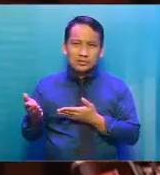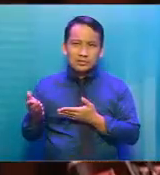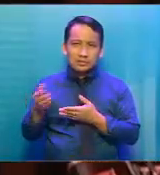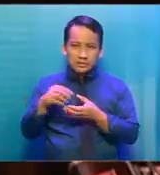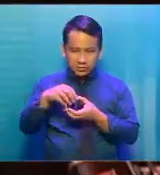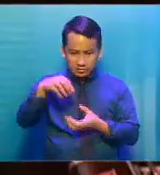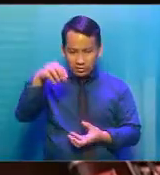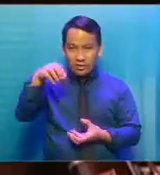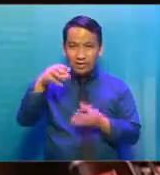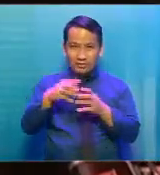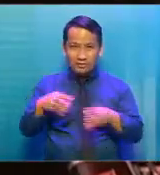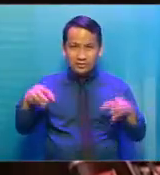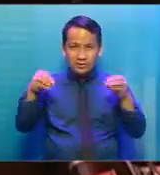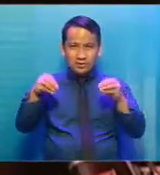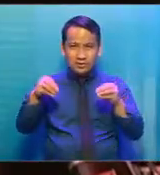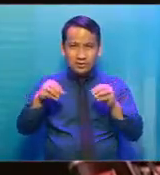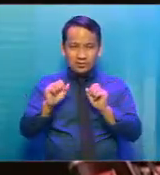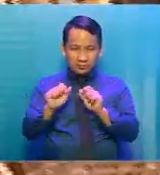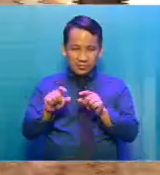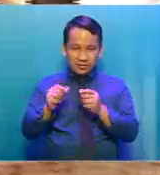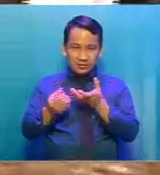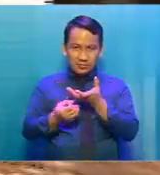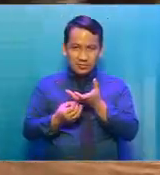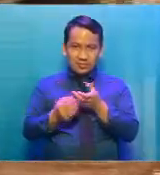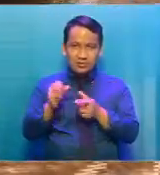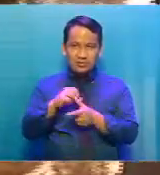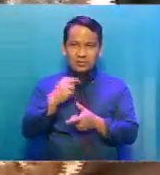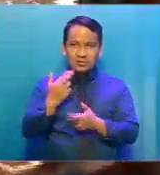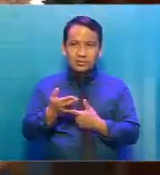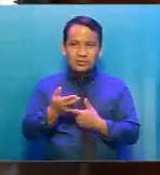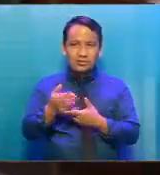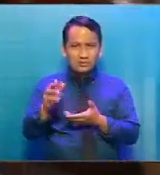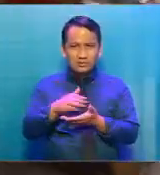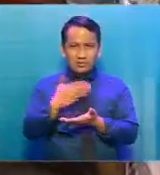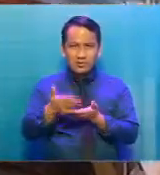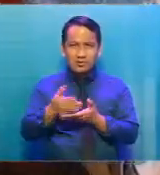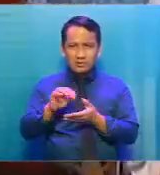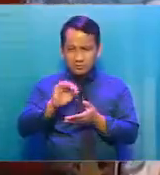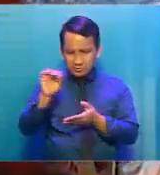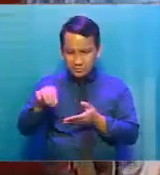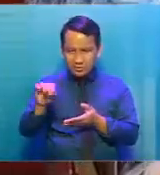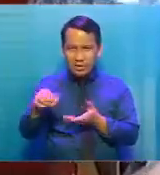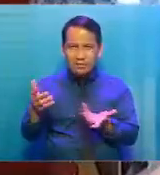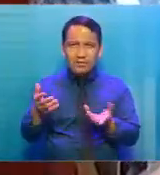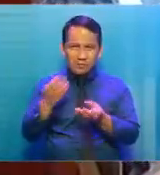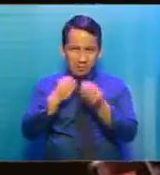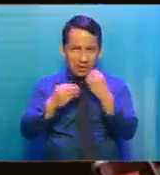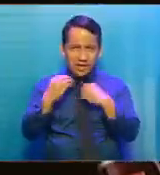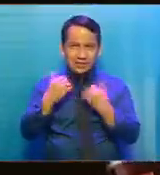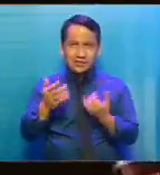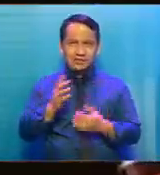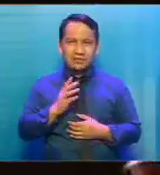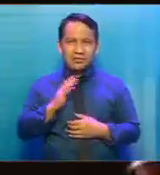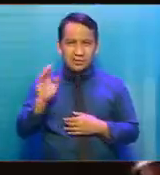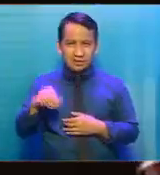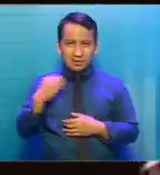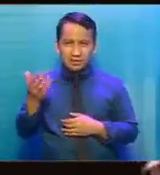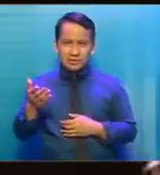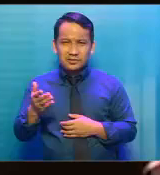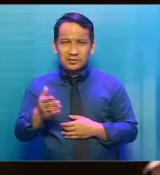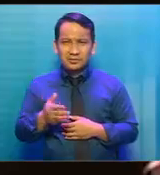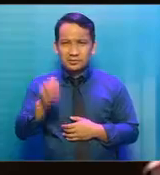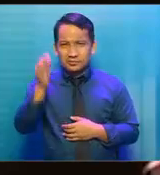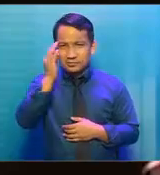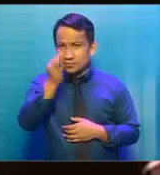talong bouquet, edi mag-itorta nila or iiyaw nila, isaw-saw nila sa bagoong may ulam na sila. Pag binigyan mo ng flower,